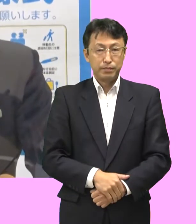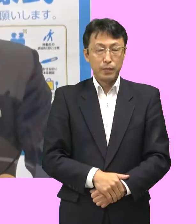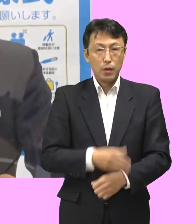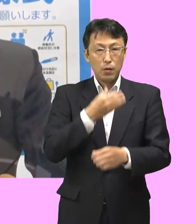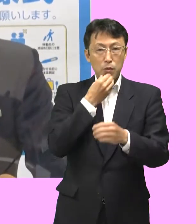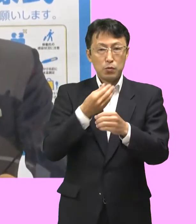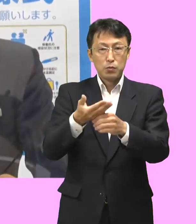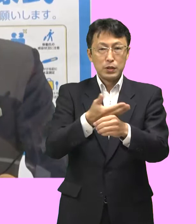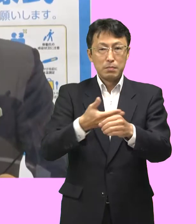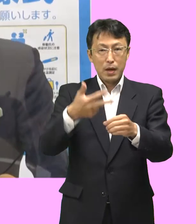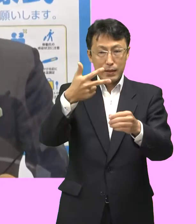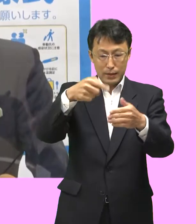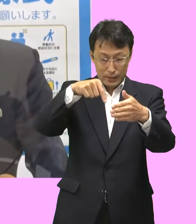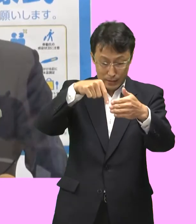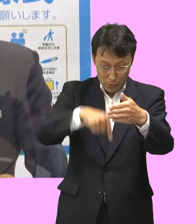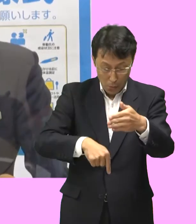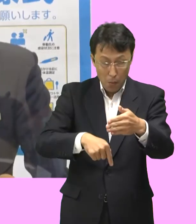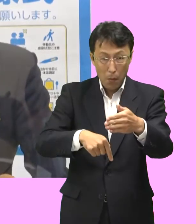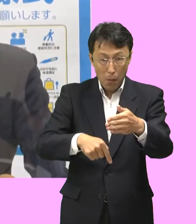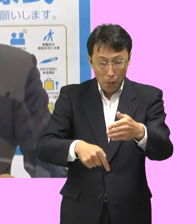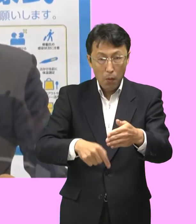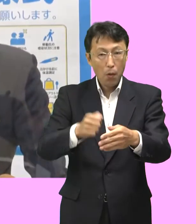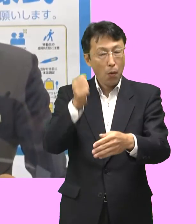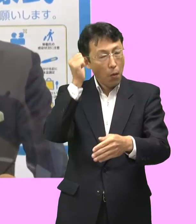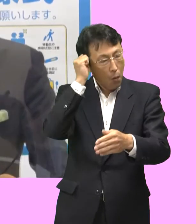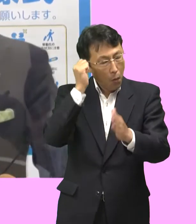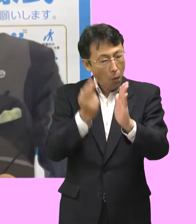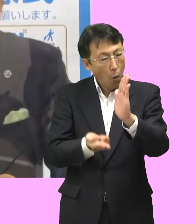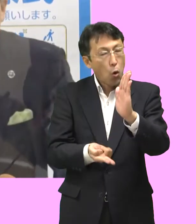旅館の役員であります。で、